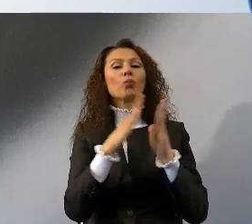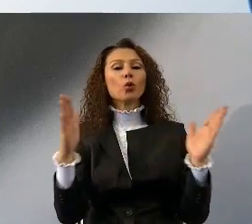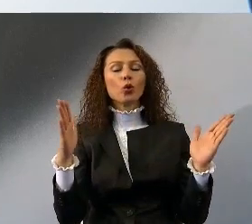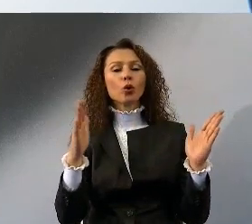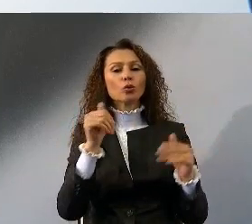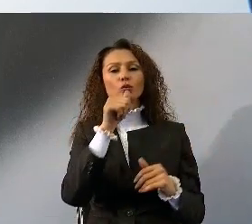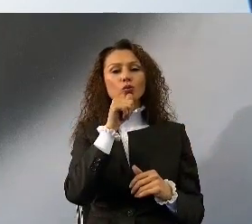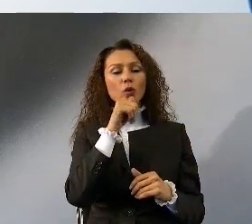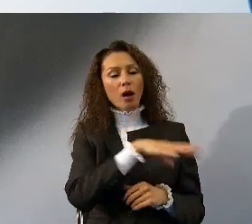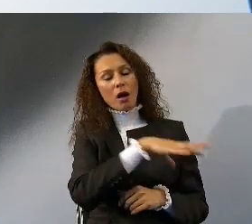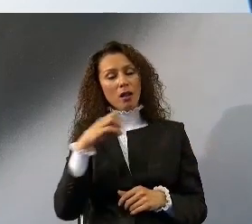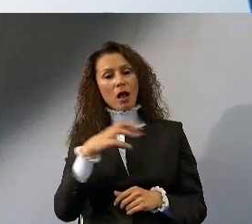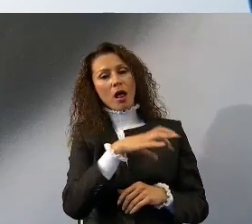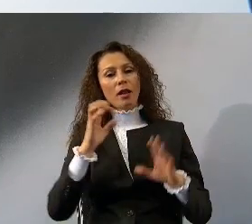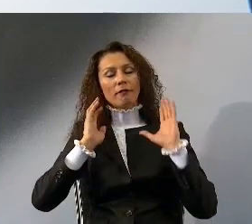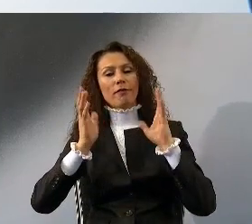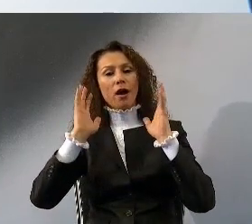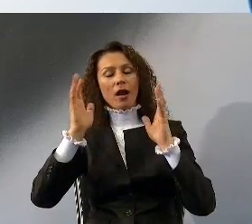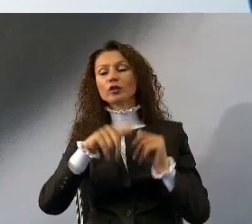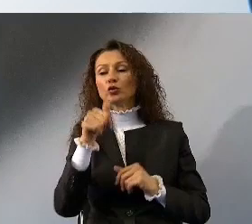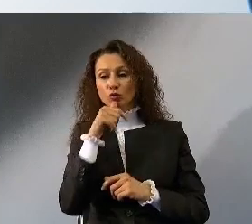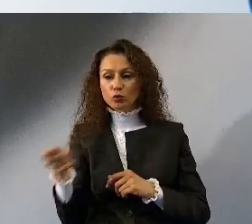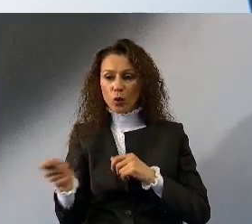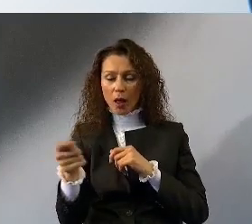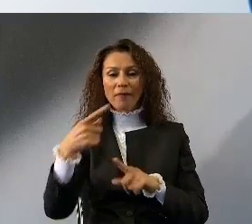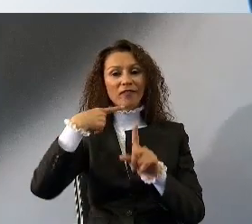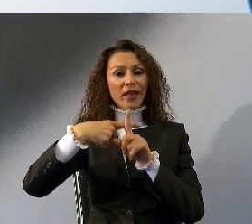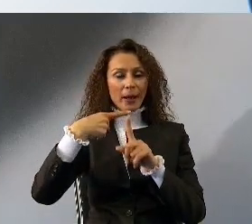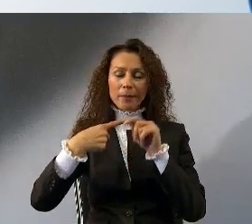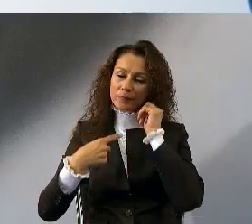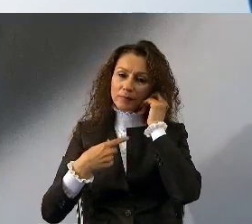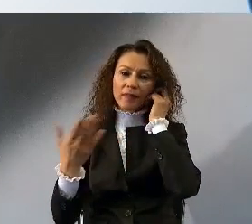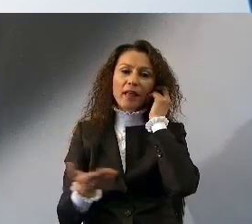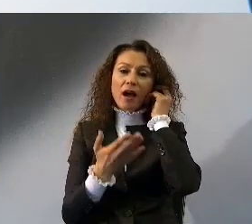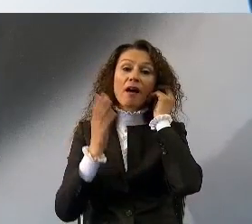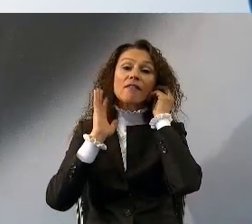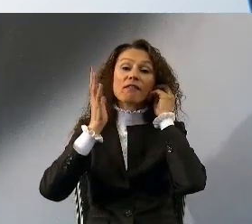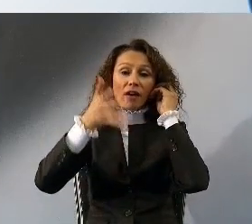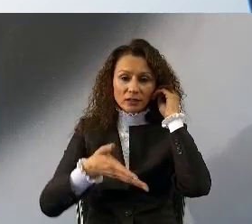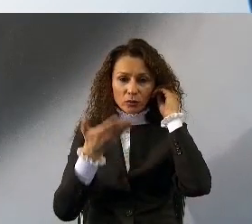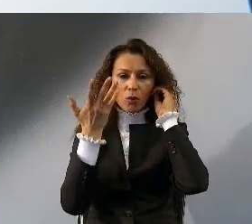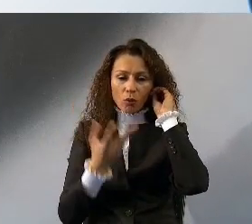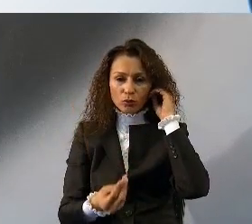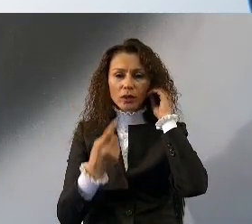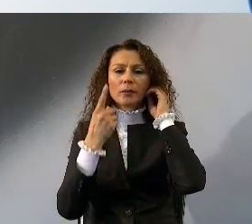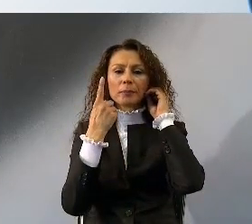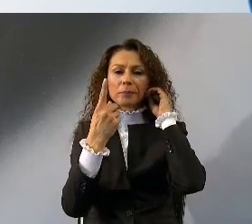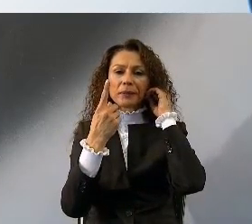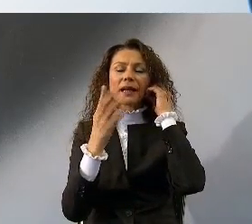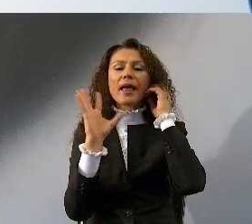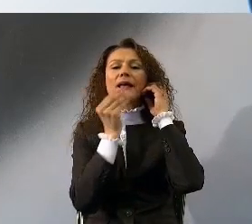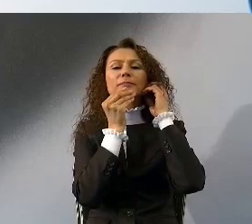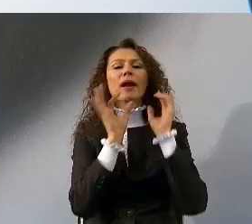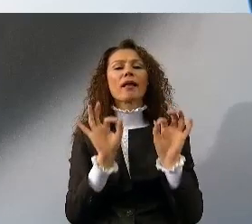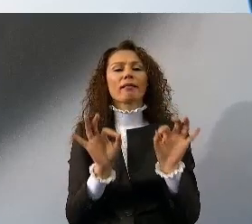miktarda bir sulama faaliyeti gerçekleşiyor. Ve suladığımız zaman da verimin daha fazla olacağına dair bir ezber